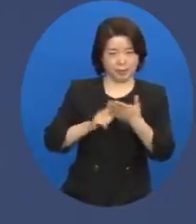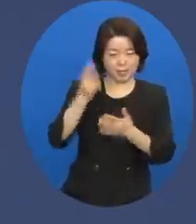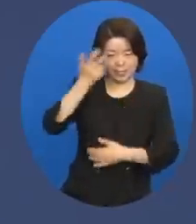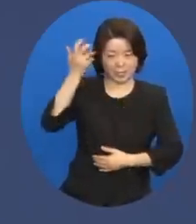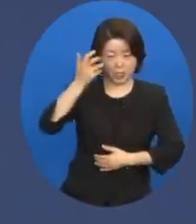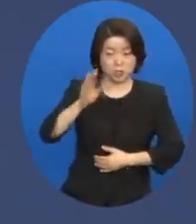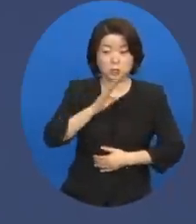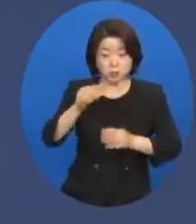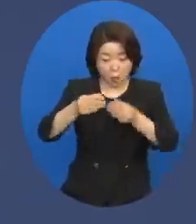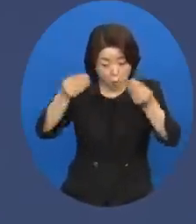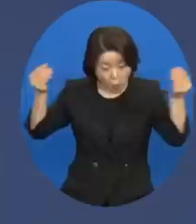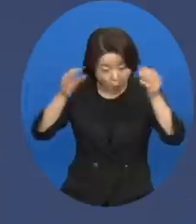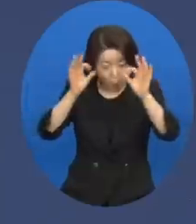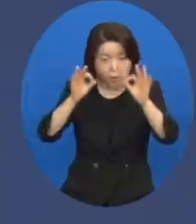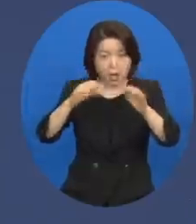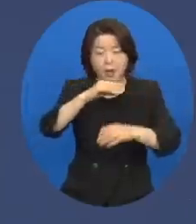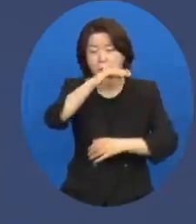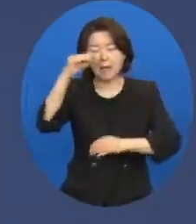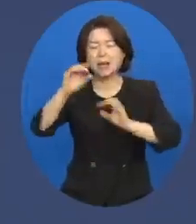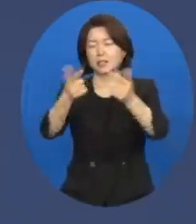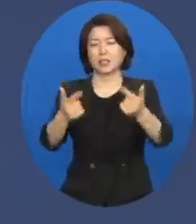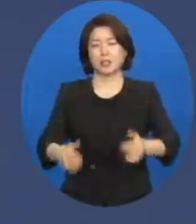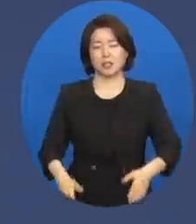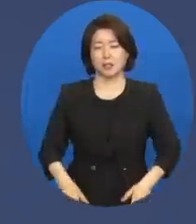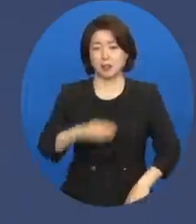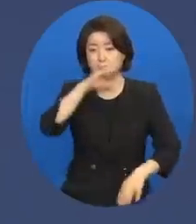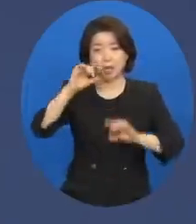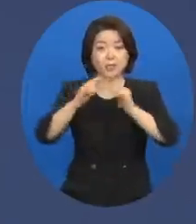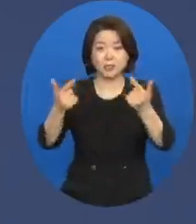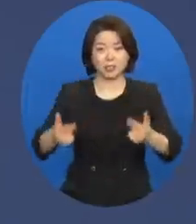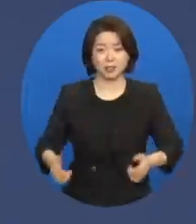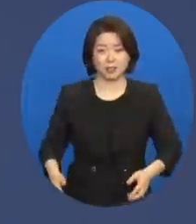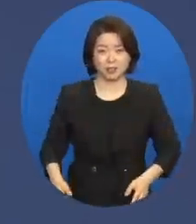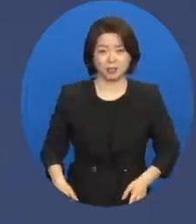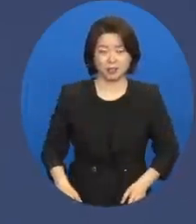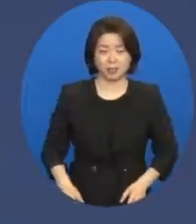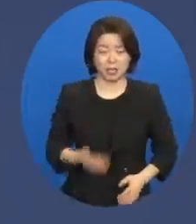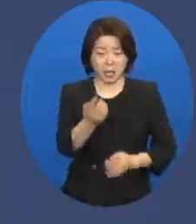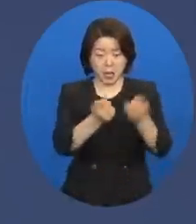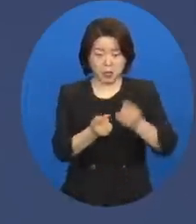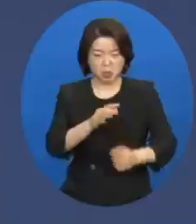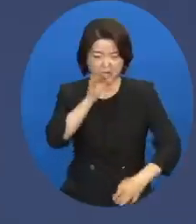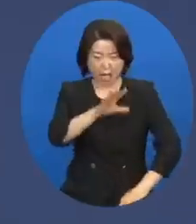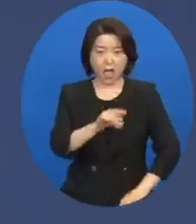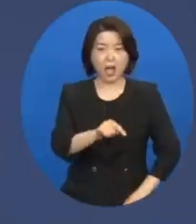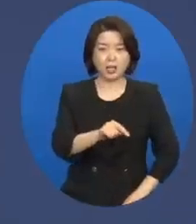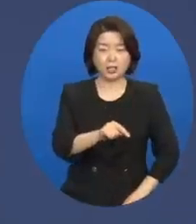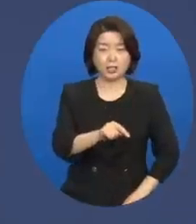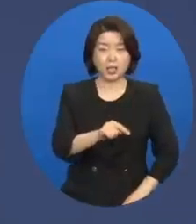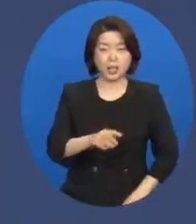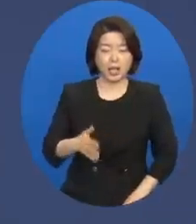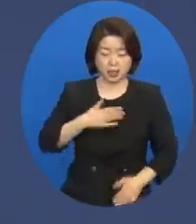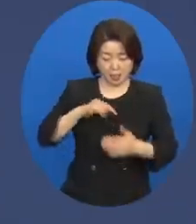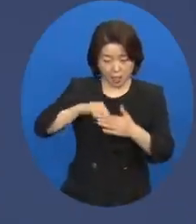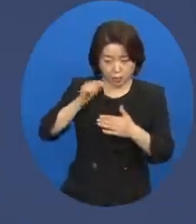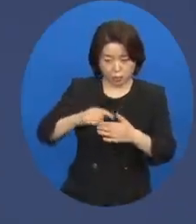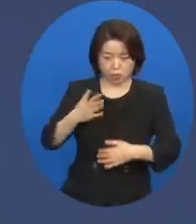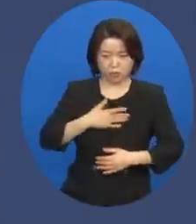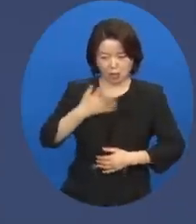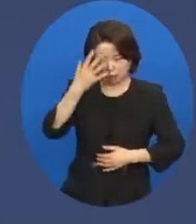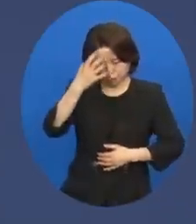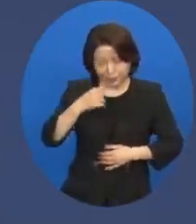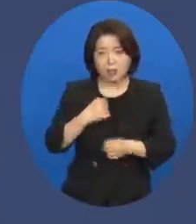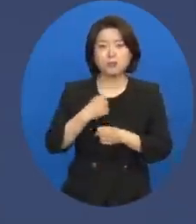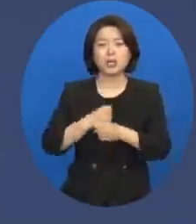실상을 들여다보는데 정상이 아니라는 거예요. 정상이 아니에요. 통제 불능이라고 하는 기능이 내 안에서 나를 비참하게